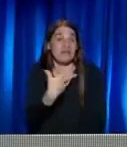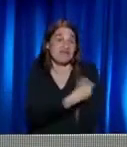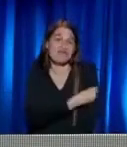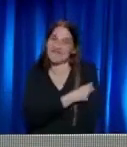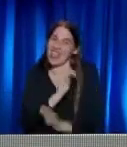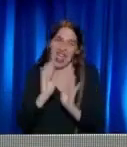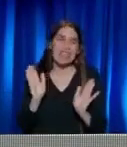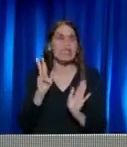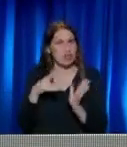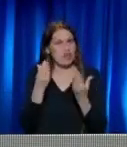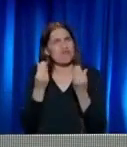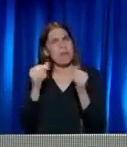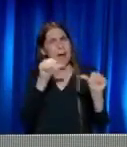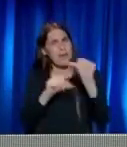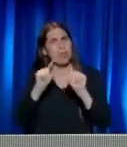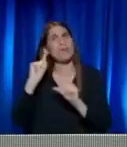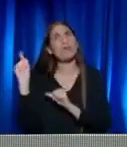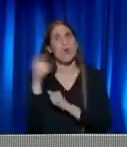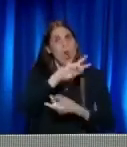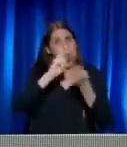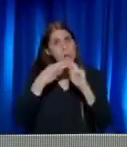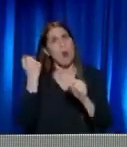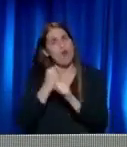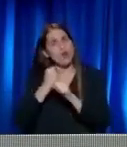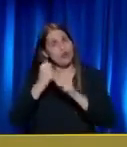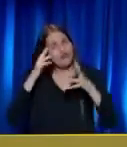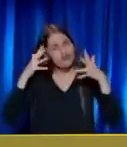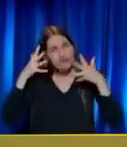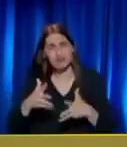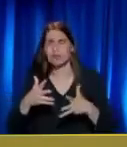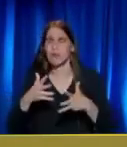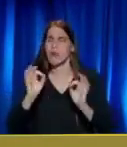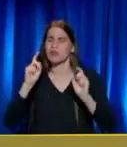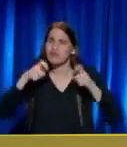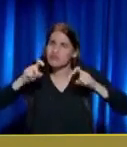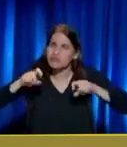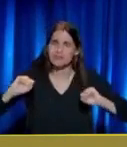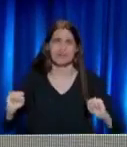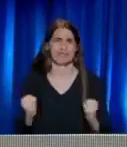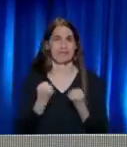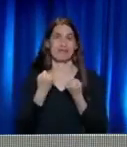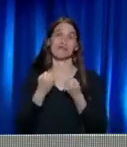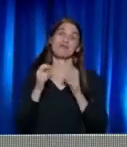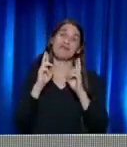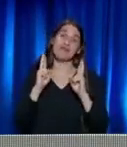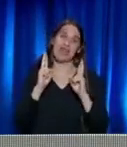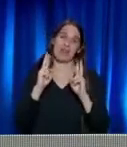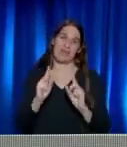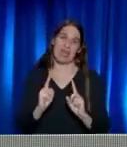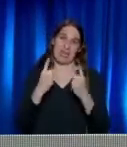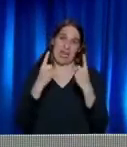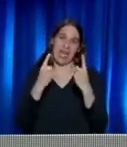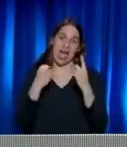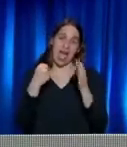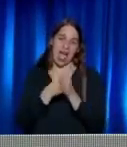יש המון המון מעבדות ברחבי העולם שעובדות על זה ומשקיעים. זה חשוב להגיד. ממש המון המון מאמצים, וכולנו תקווה שזה כן יקרה לפחות